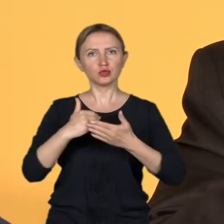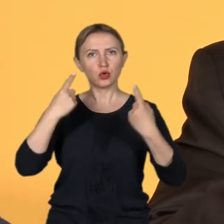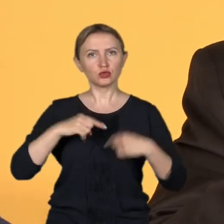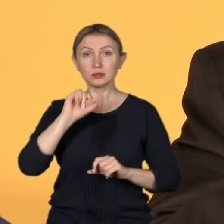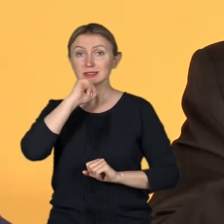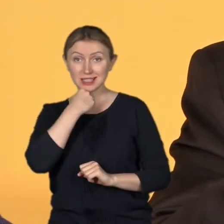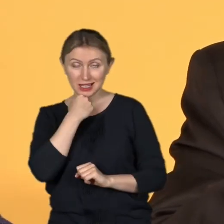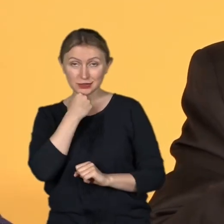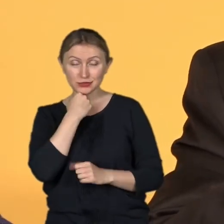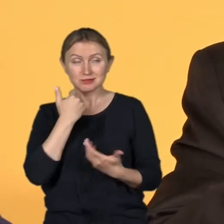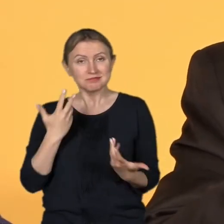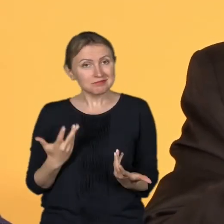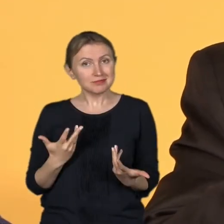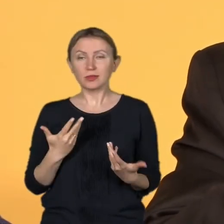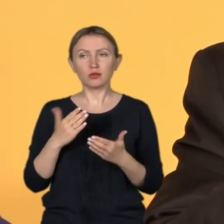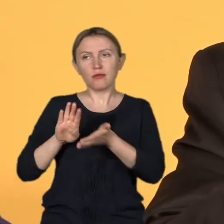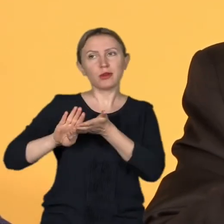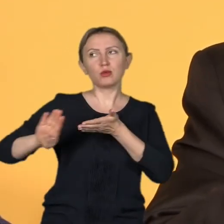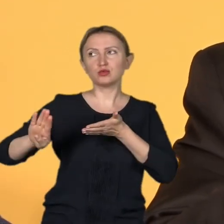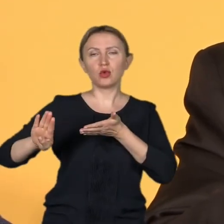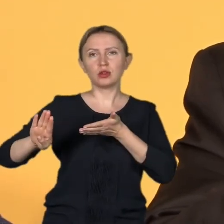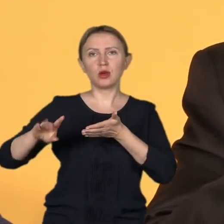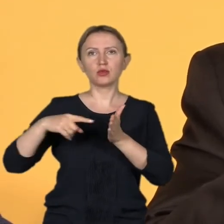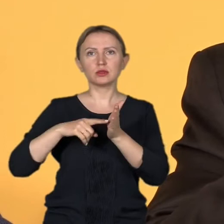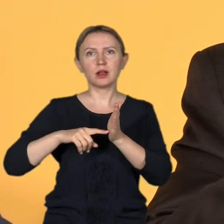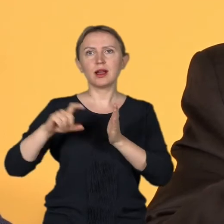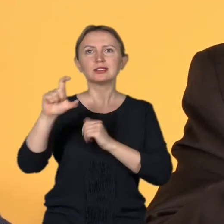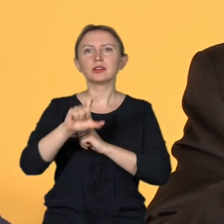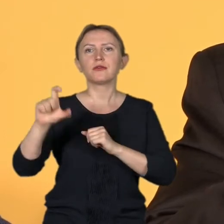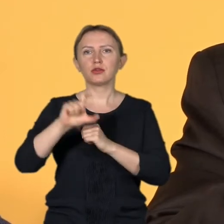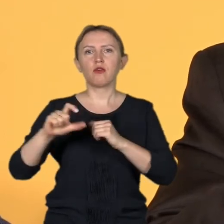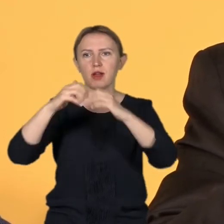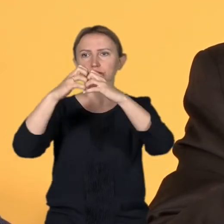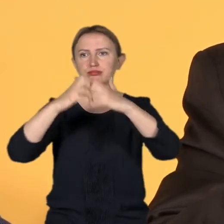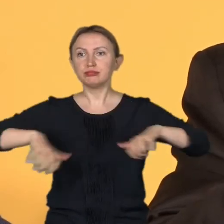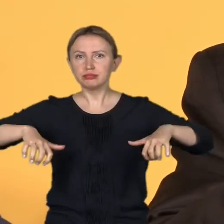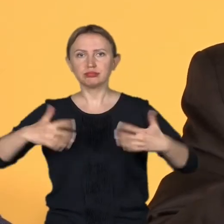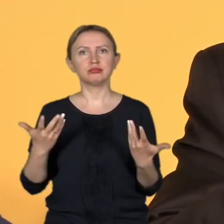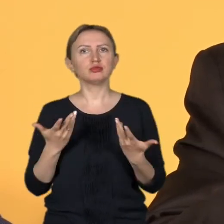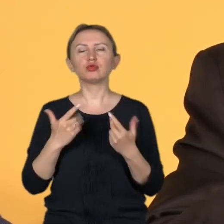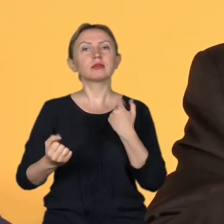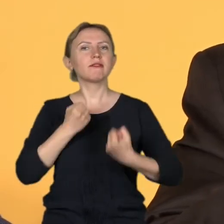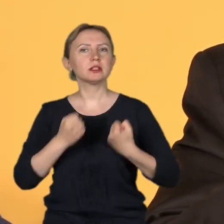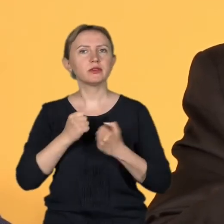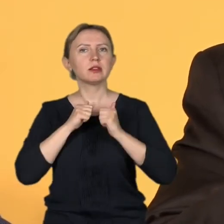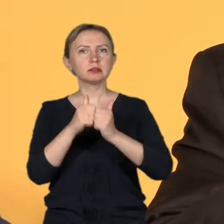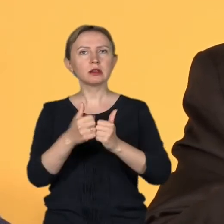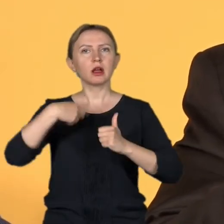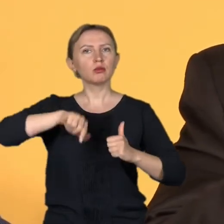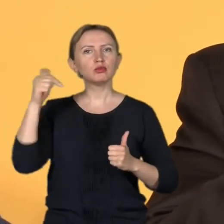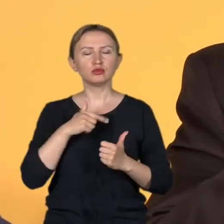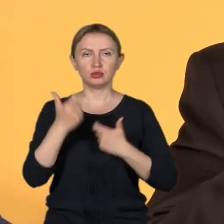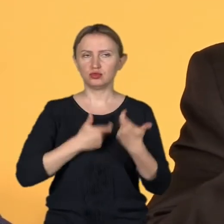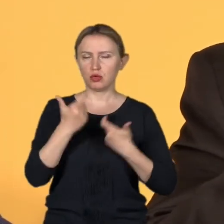osób starszych wiekiem, no, które są wykluczone. Tu mamy do czynienia z taką cyfrową rozpadliną i to jest pewne wyzwanie, którym musimy się